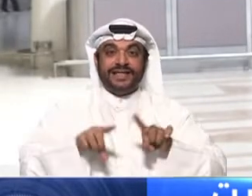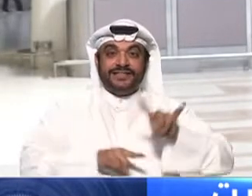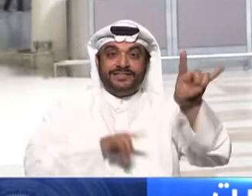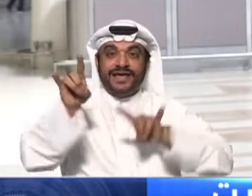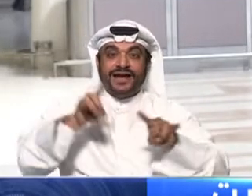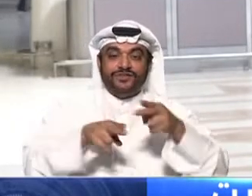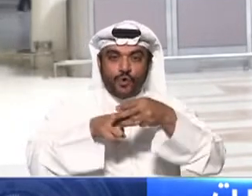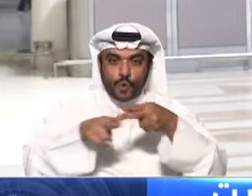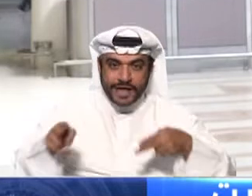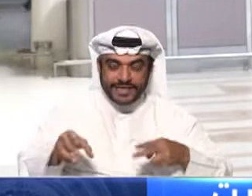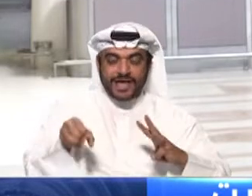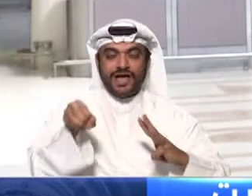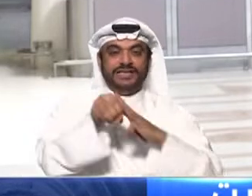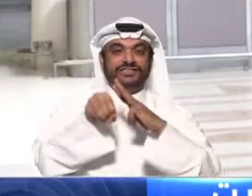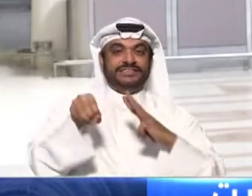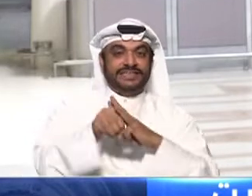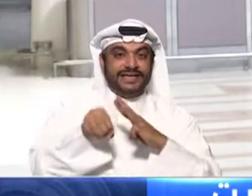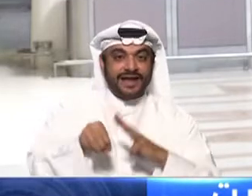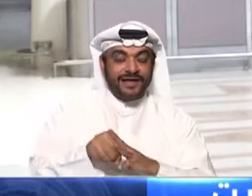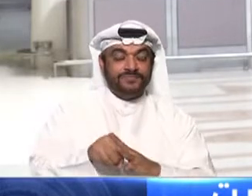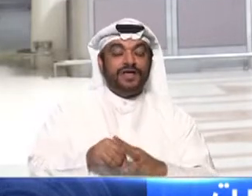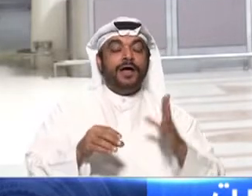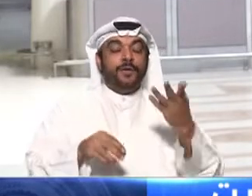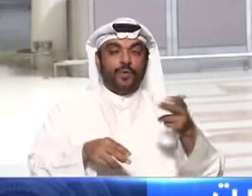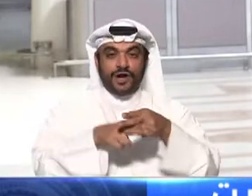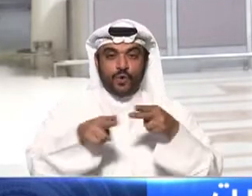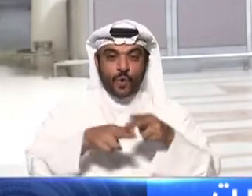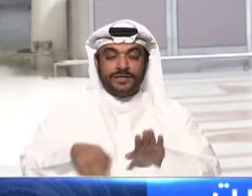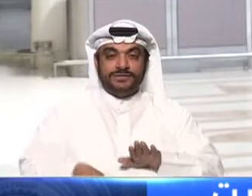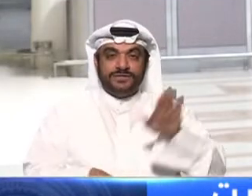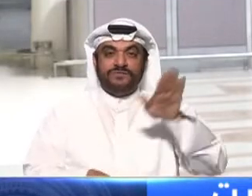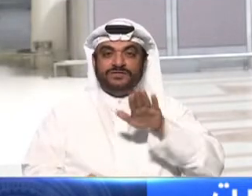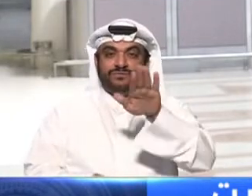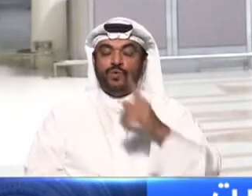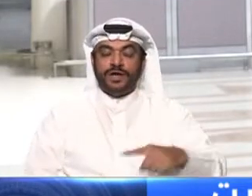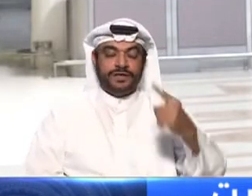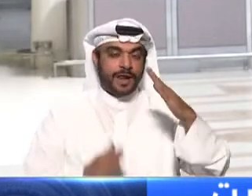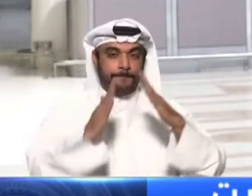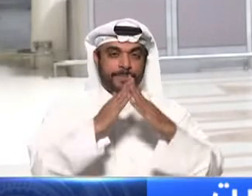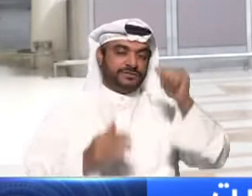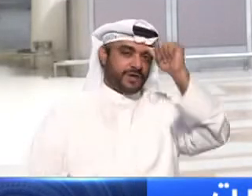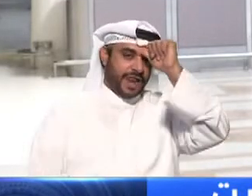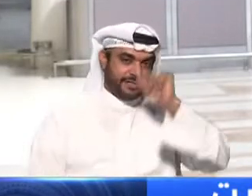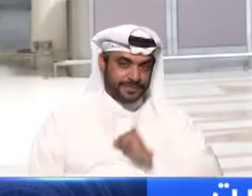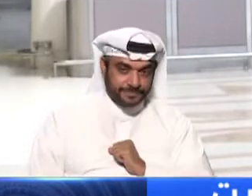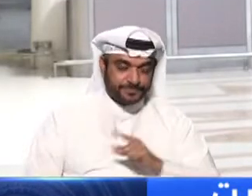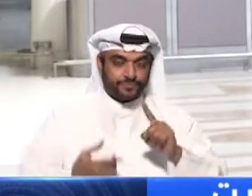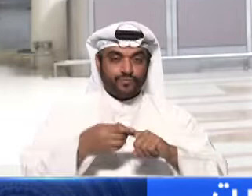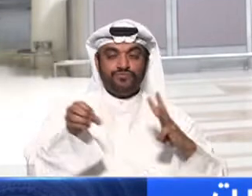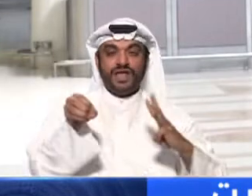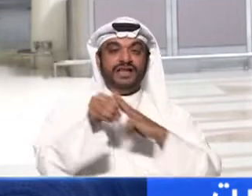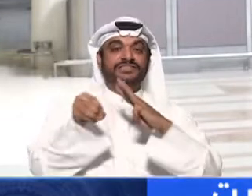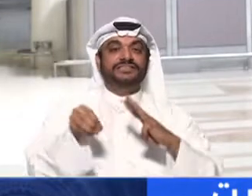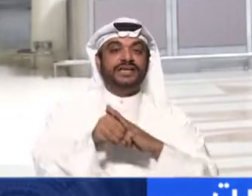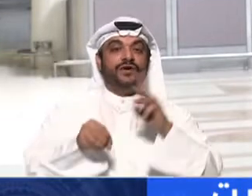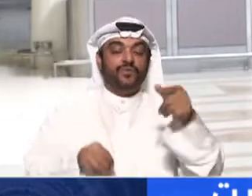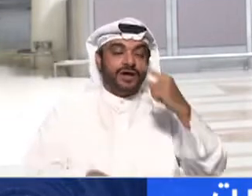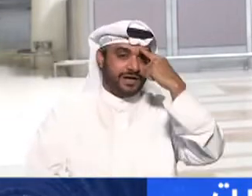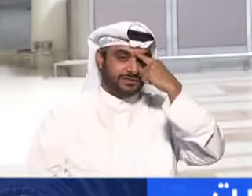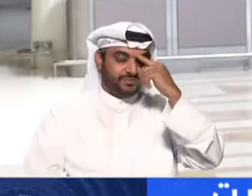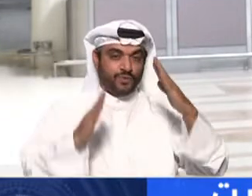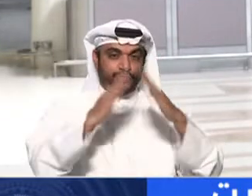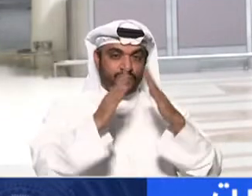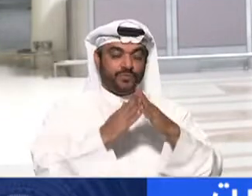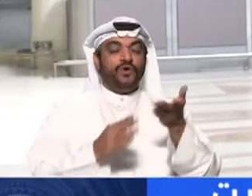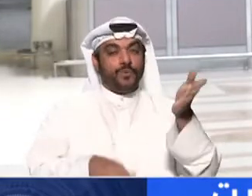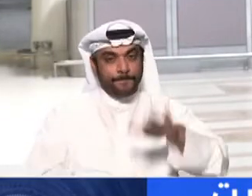الجزيرة، الكويتية بوجهات القاهرة سوهاج الهند والجزيرة نيبال والإسكندرية والقاهرة